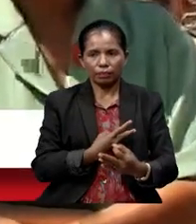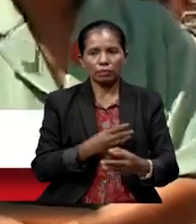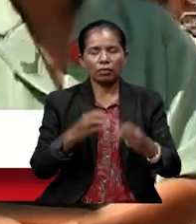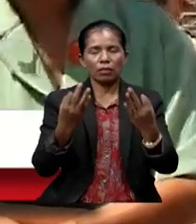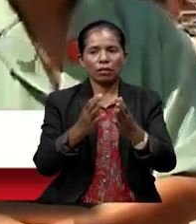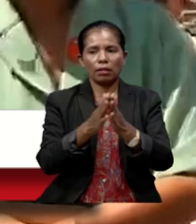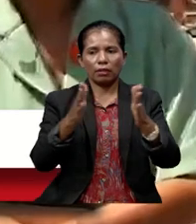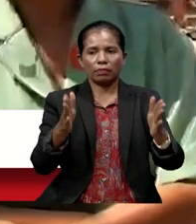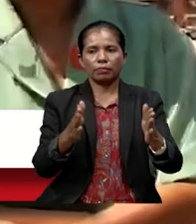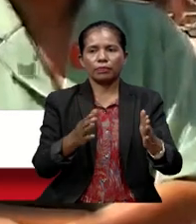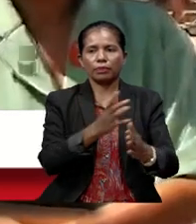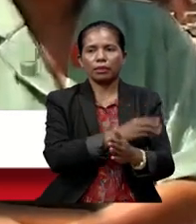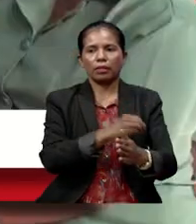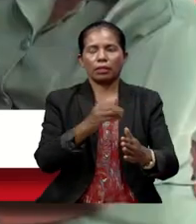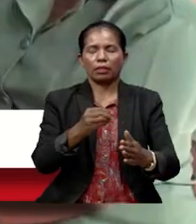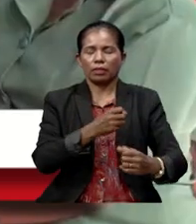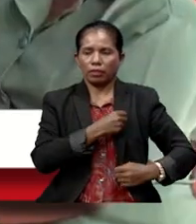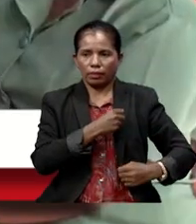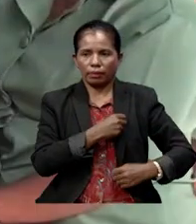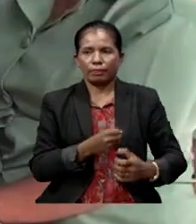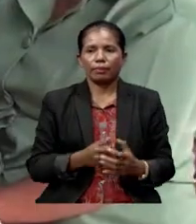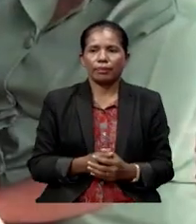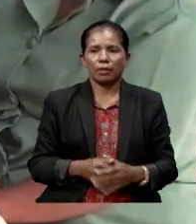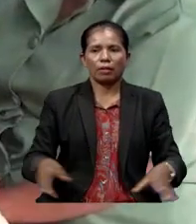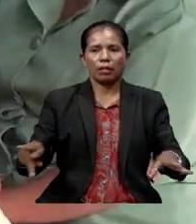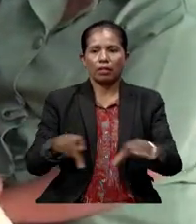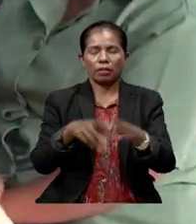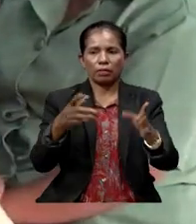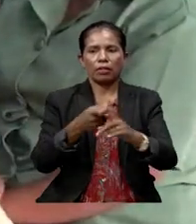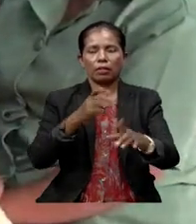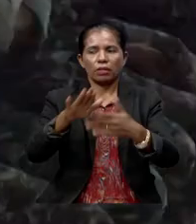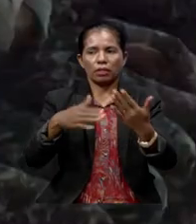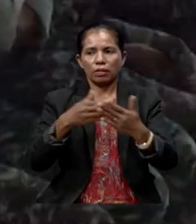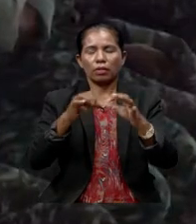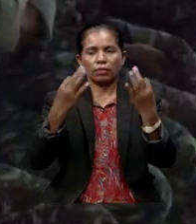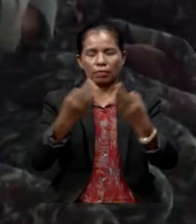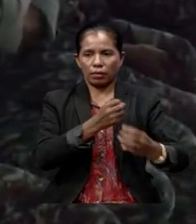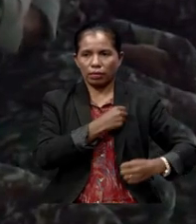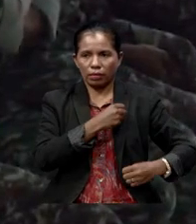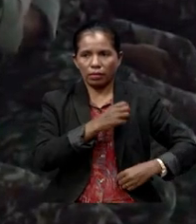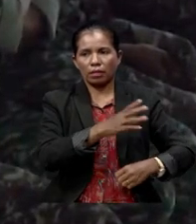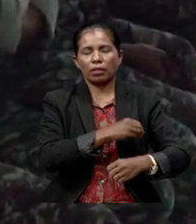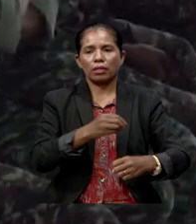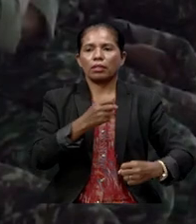bot 200 casas nia. Participante sira maioria husi familia militar no